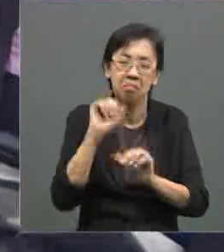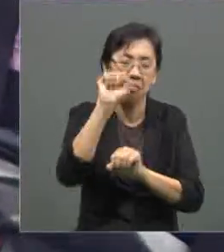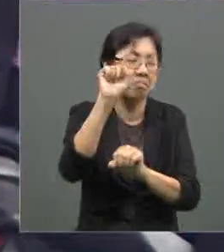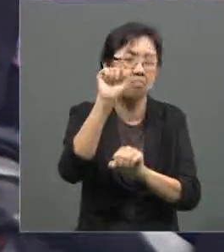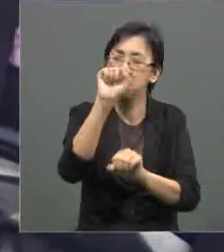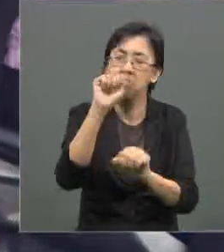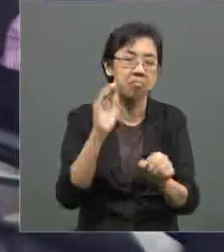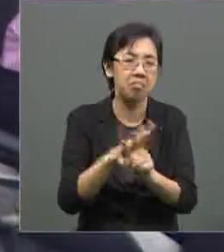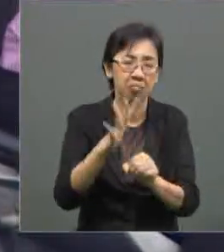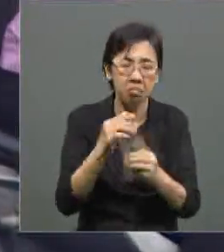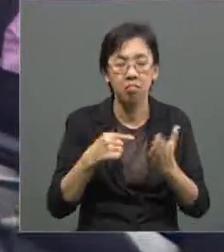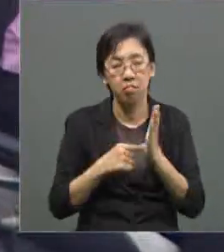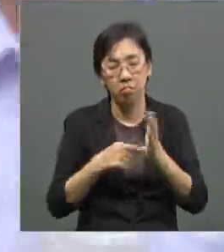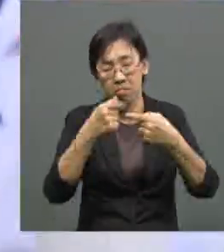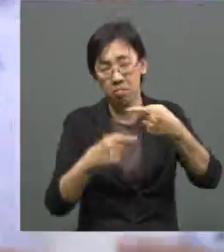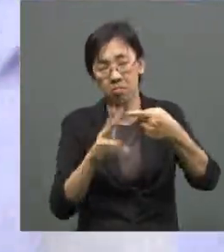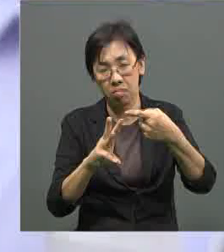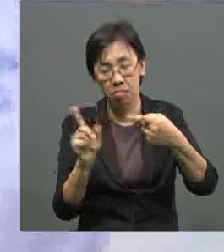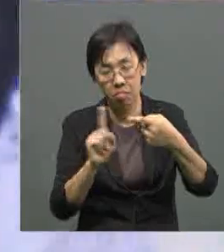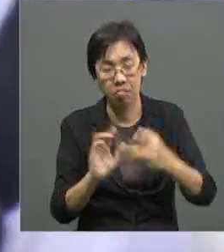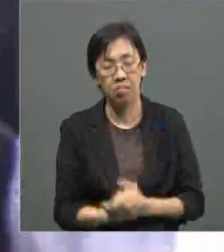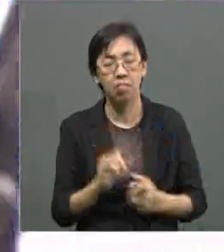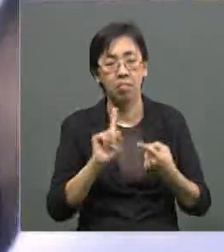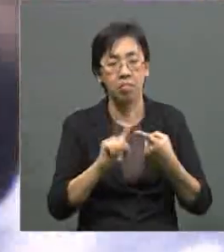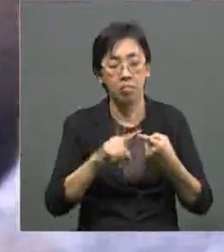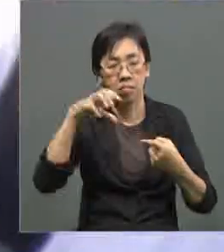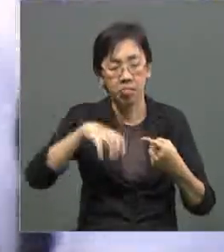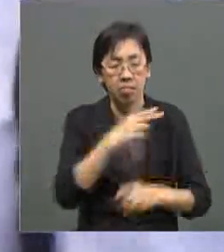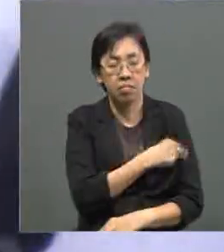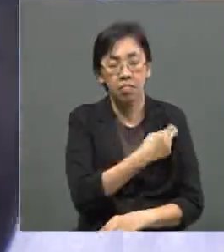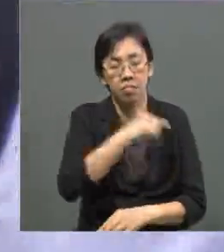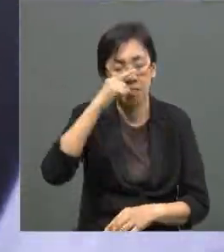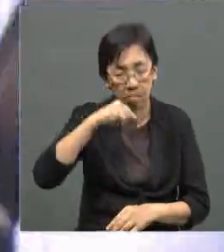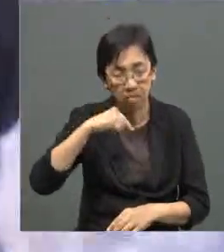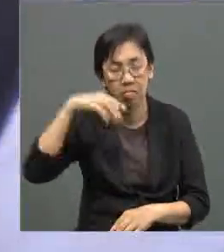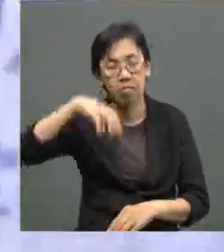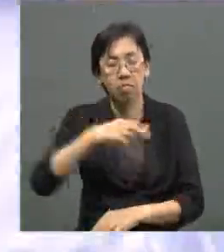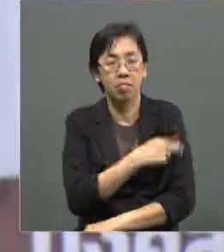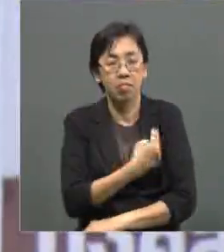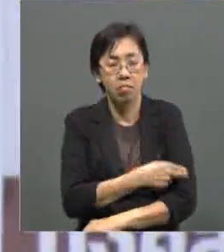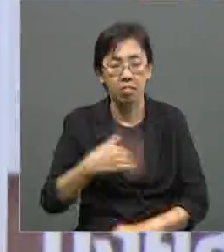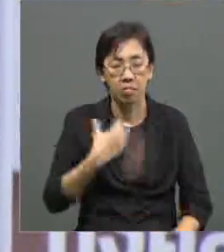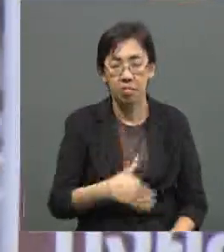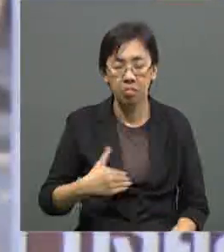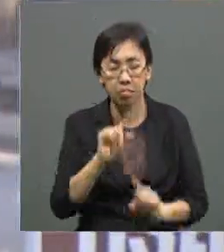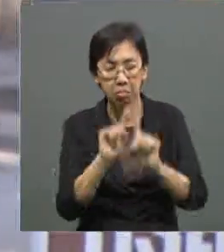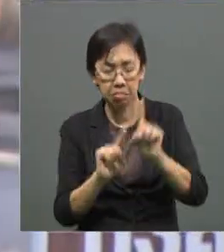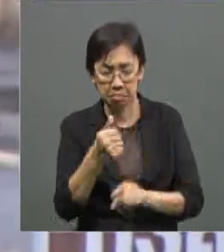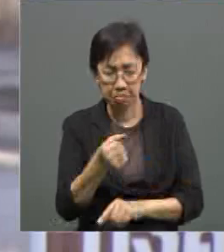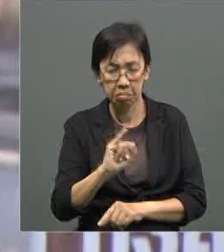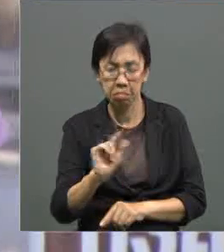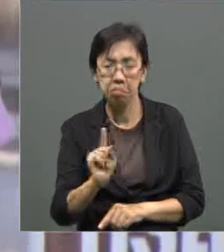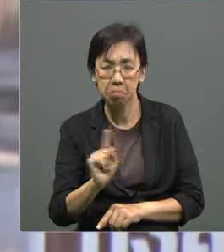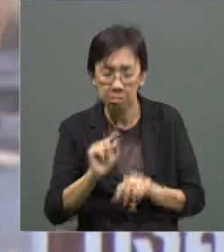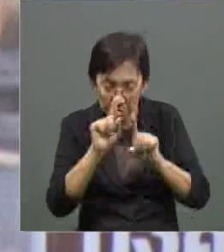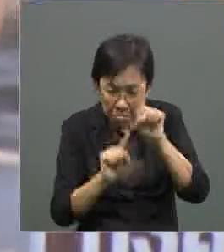เสนอความเห็นมา 6ข้อครับยกตัวอย่างเช่นให้กรมการแพทย์แผนไทยสำนักอนามัยและหน่วยงานที่เกี่ยวข้องเนี่ยไปประเมินผลดีผลเสียช่างน้ำ